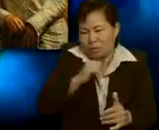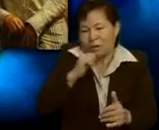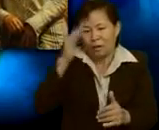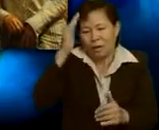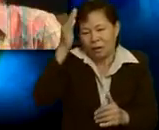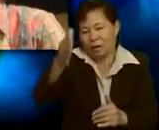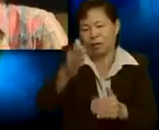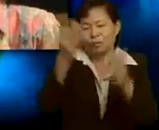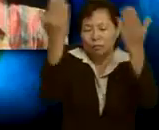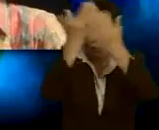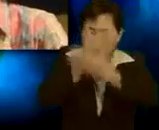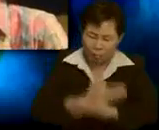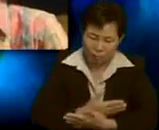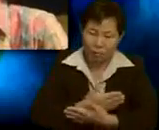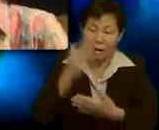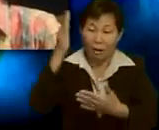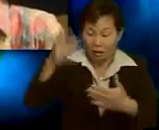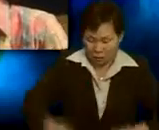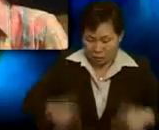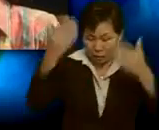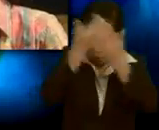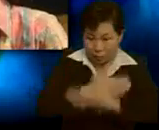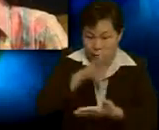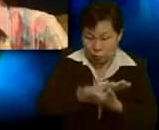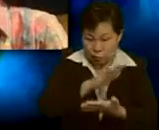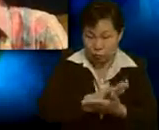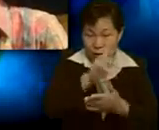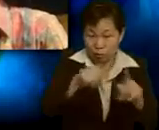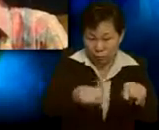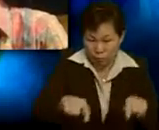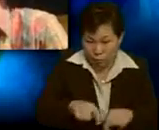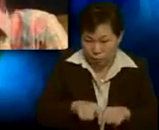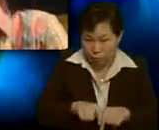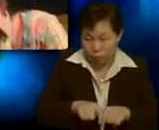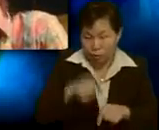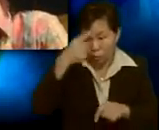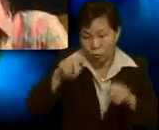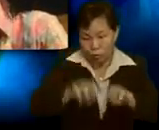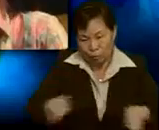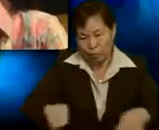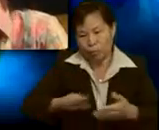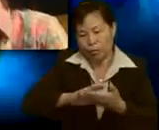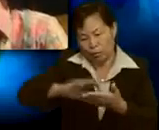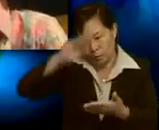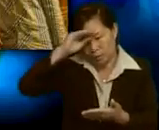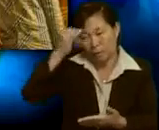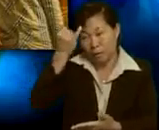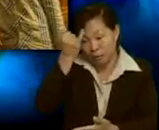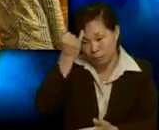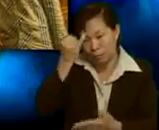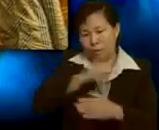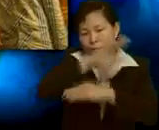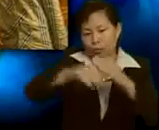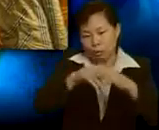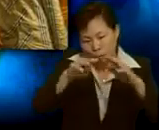dalam kegelapan. Oleh itu, sekolah merupakan sebuah institusi awal bagi pelajar-pelajar untuk menuntut ilmu.